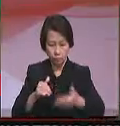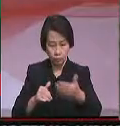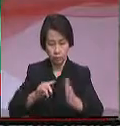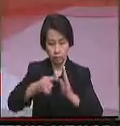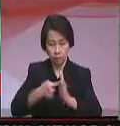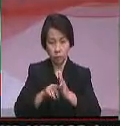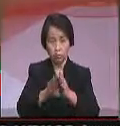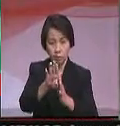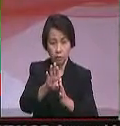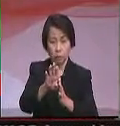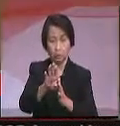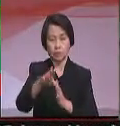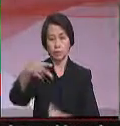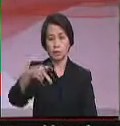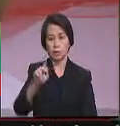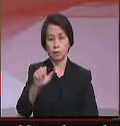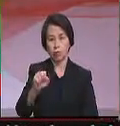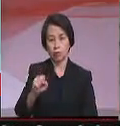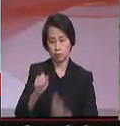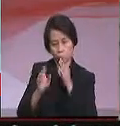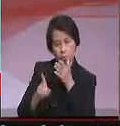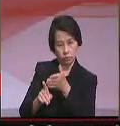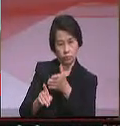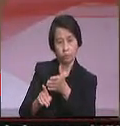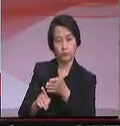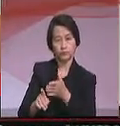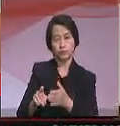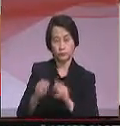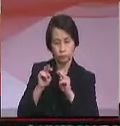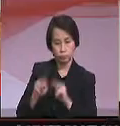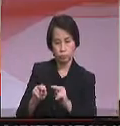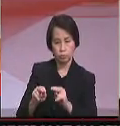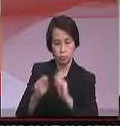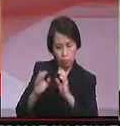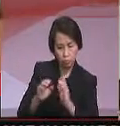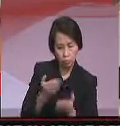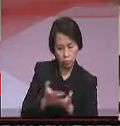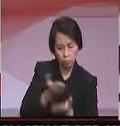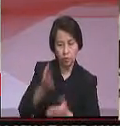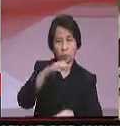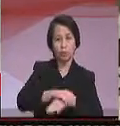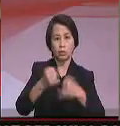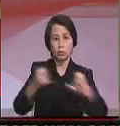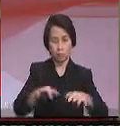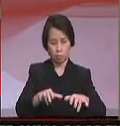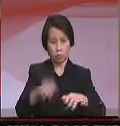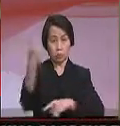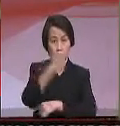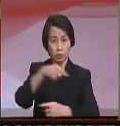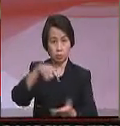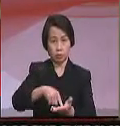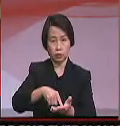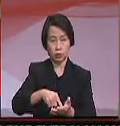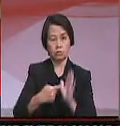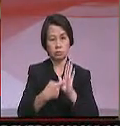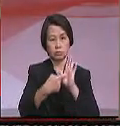pertumbuhan PKS akan terus diberi keutamaan melihat pada tren pembelian dalam talian pada hari ini